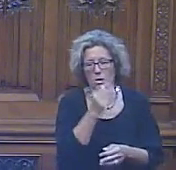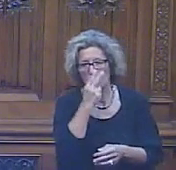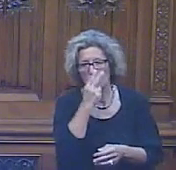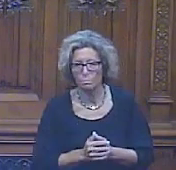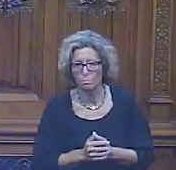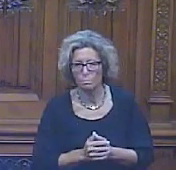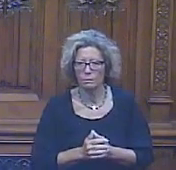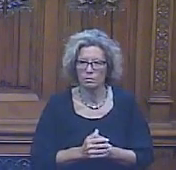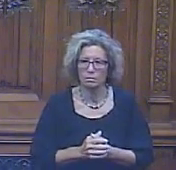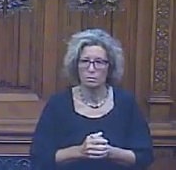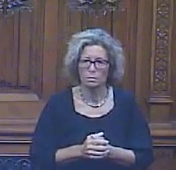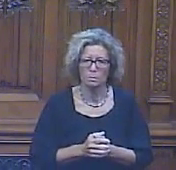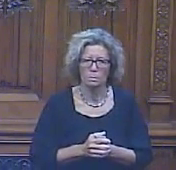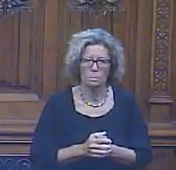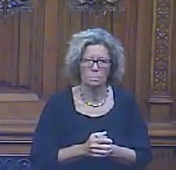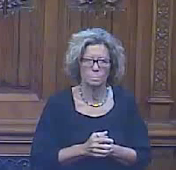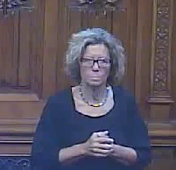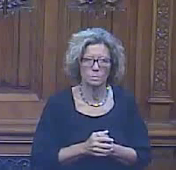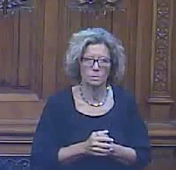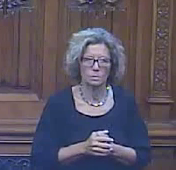aus.